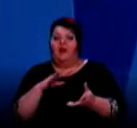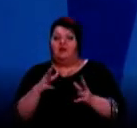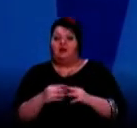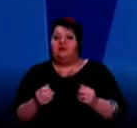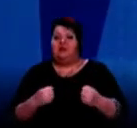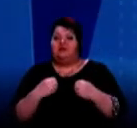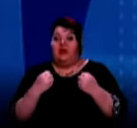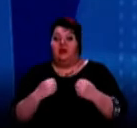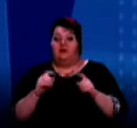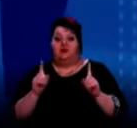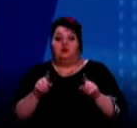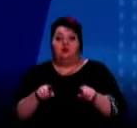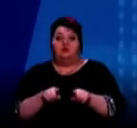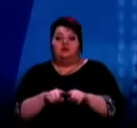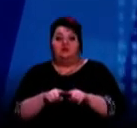щоб ці